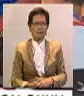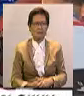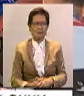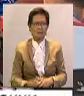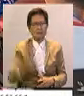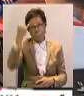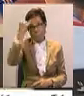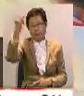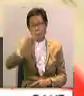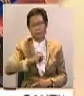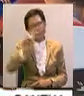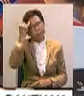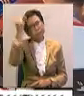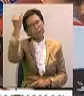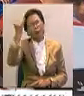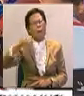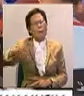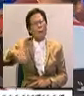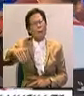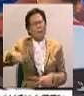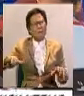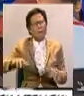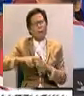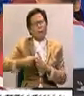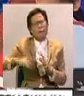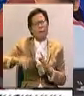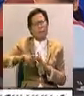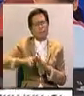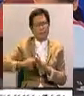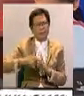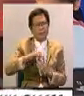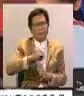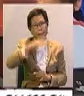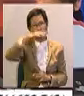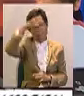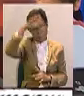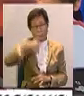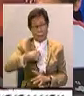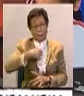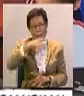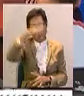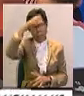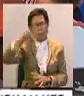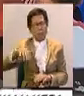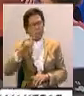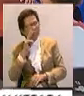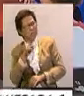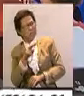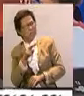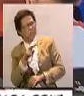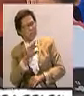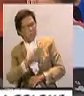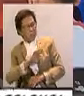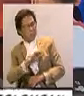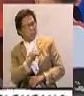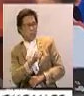Pada pendapat saya, sebab benda ni masih belum dilaksanakan lagi. Jadi saya sebagai ibu bapa belum nampak lagi kelebihan